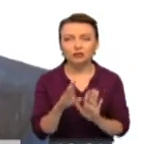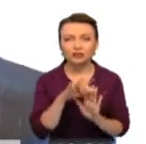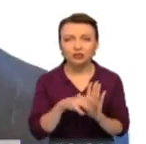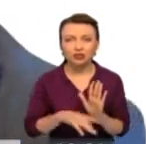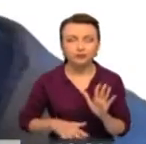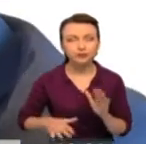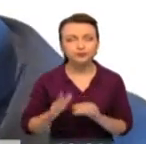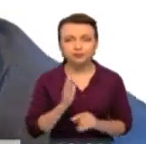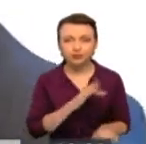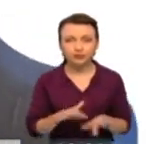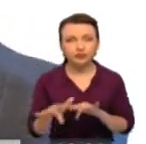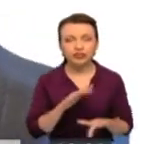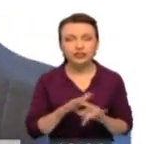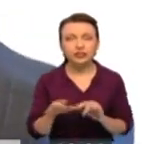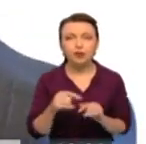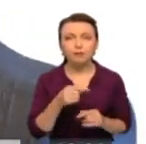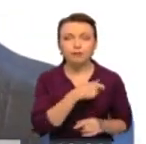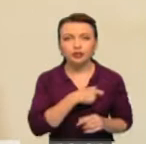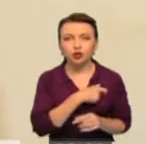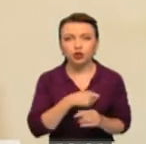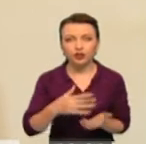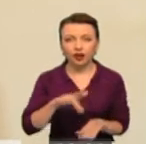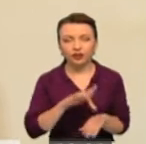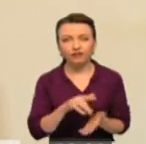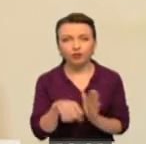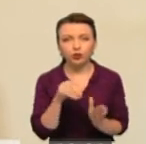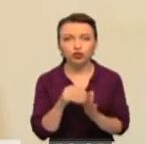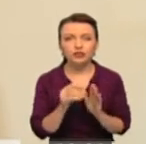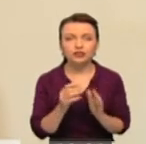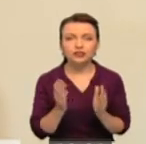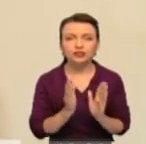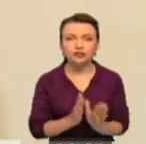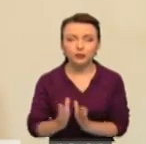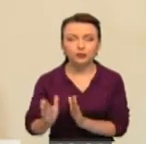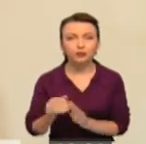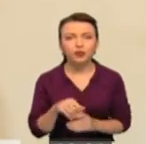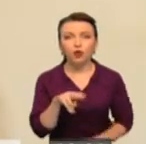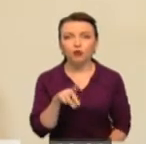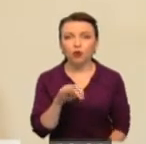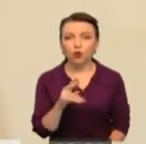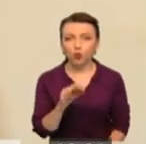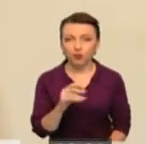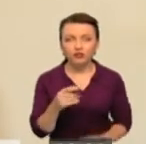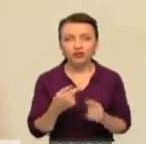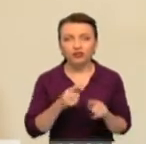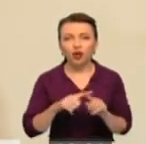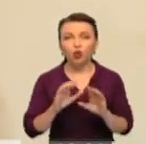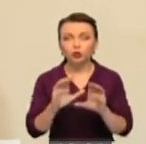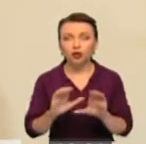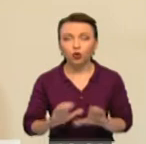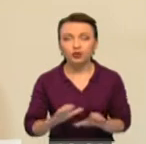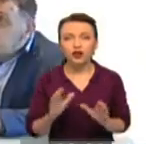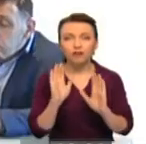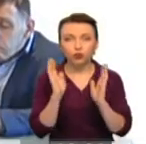України діє мажоритарна виборча система. По суті, зазначає секретар Київради Володимир Прокопів, це у законить автономію